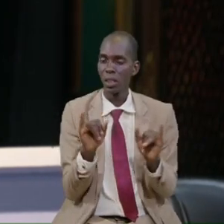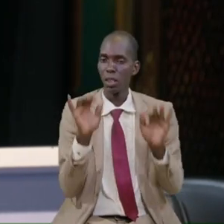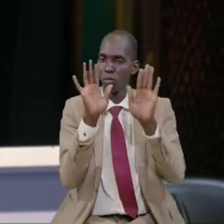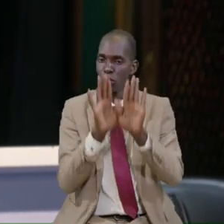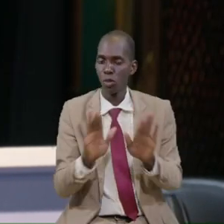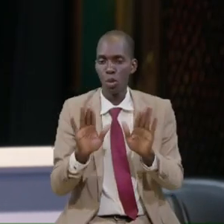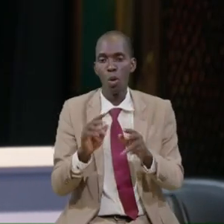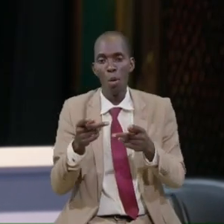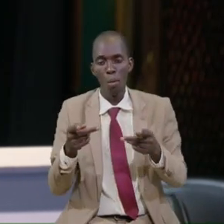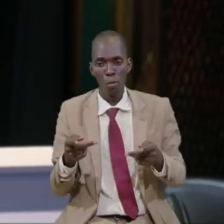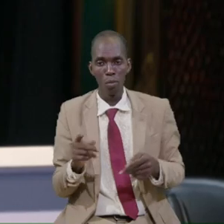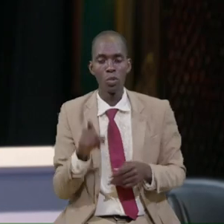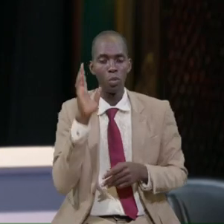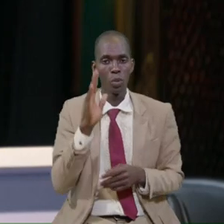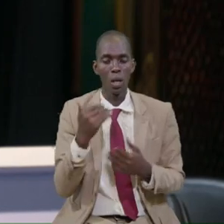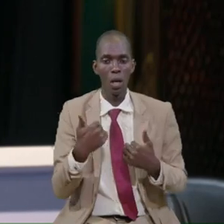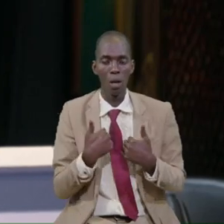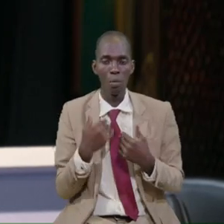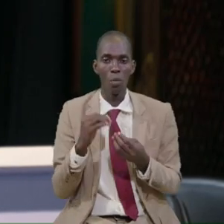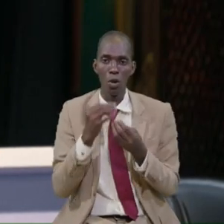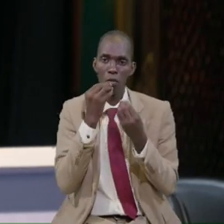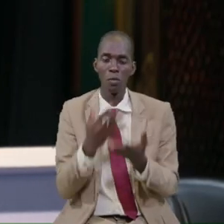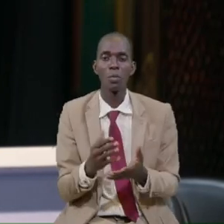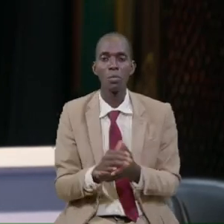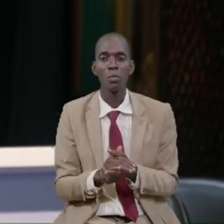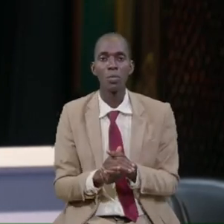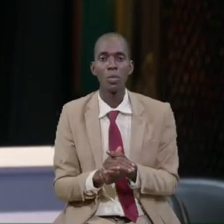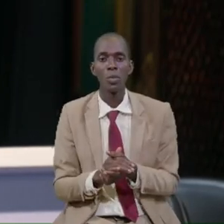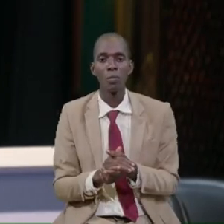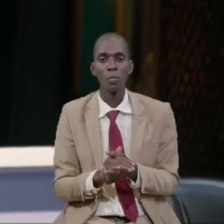octobre toujours nous attendons conseiller